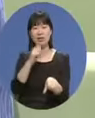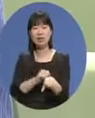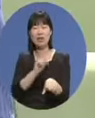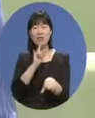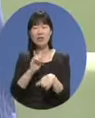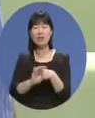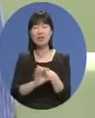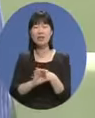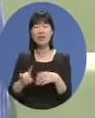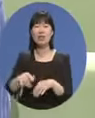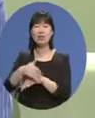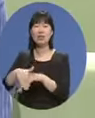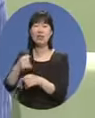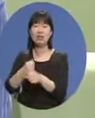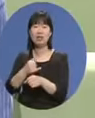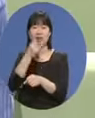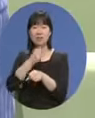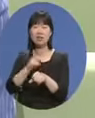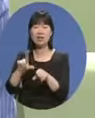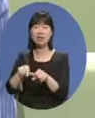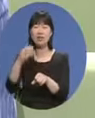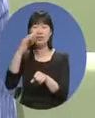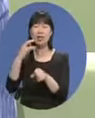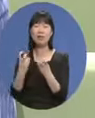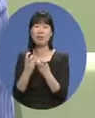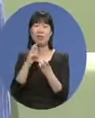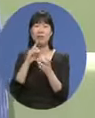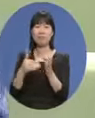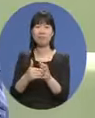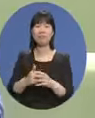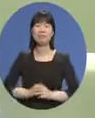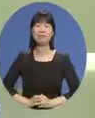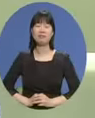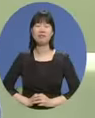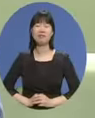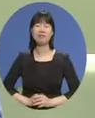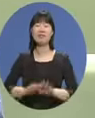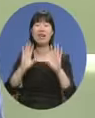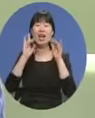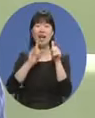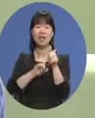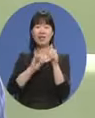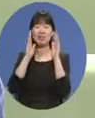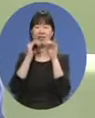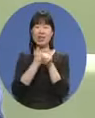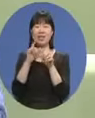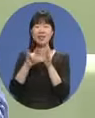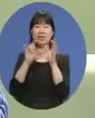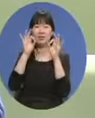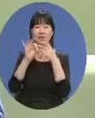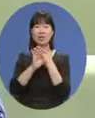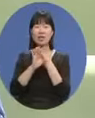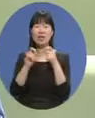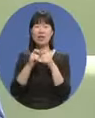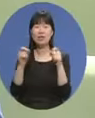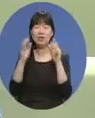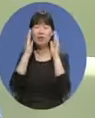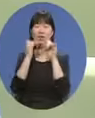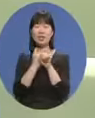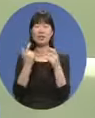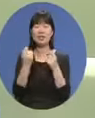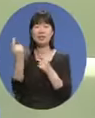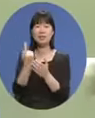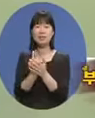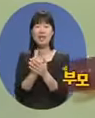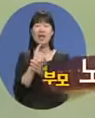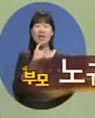수 있게 되고 계획을 세우는 데도 아주 유용한 방법이 됩니다. 네. 아이들이 공부할 때 보면요. 오래 공부한 것 같아도